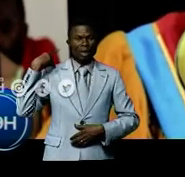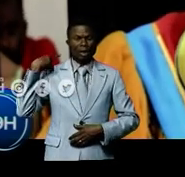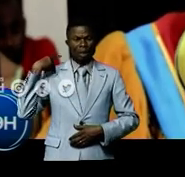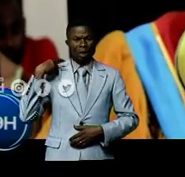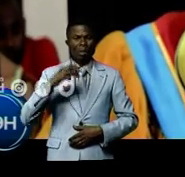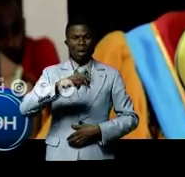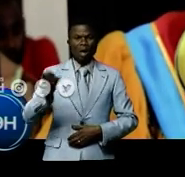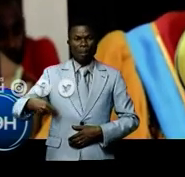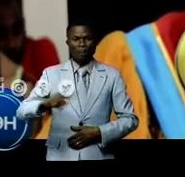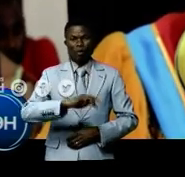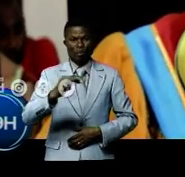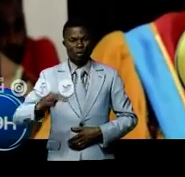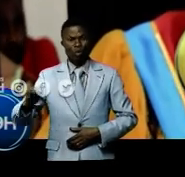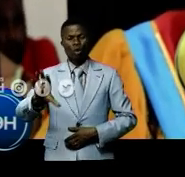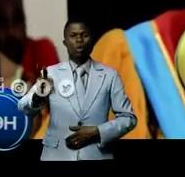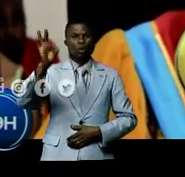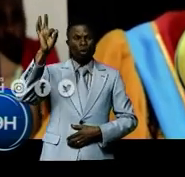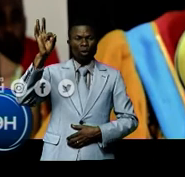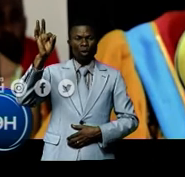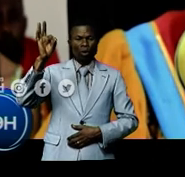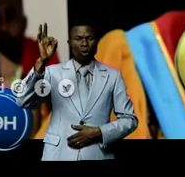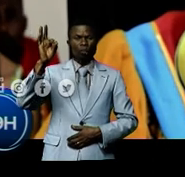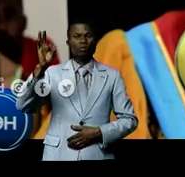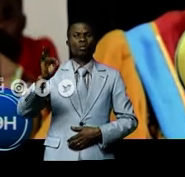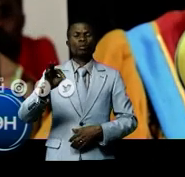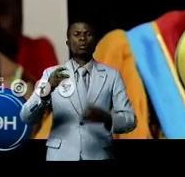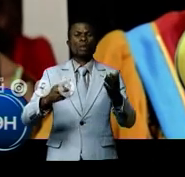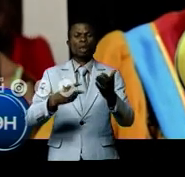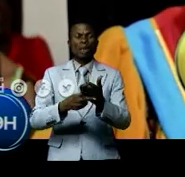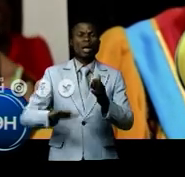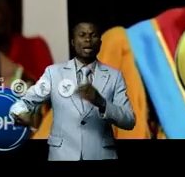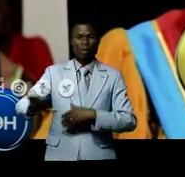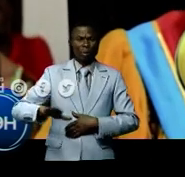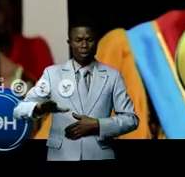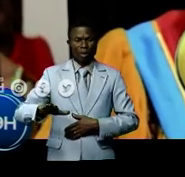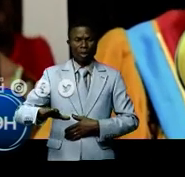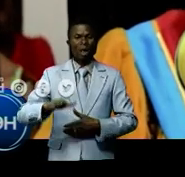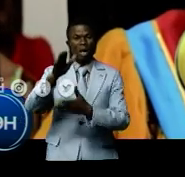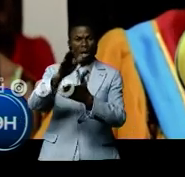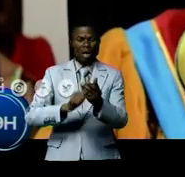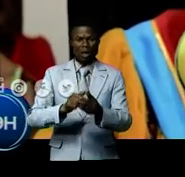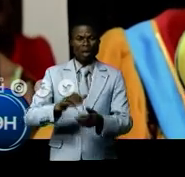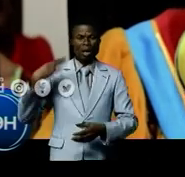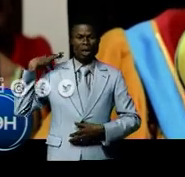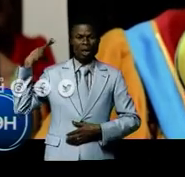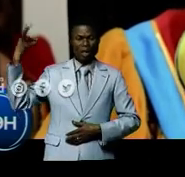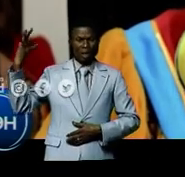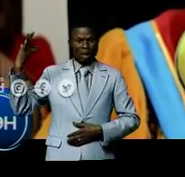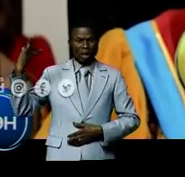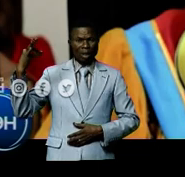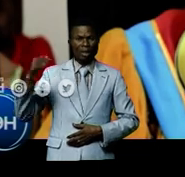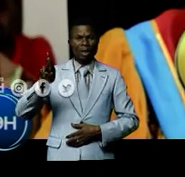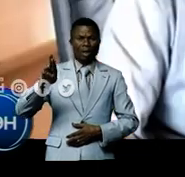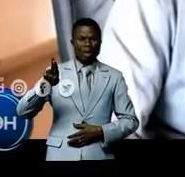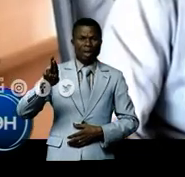du Maniema ont porté leur choix sur les tickets de l'Union sacrée de la nation, en référence les candidats Kishabongo Rajabu